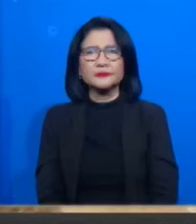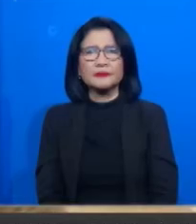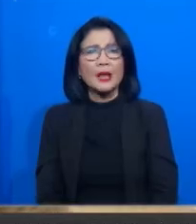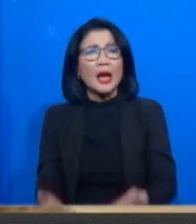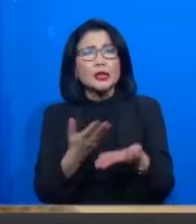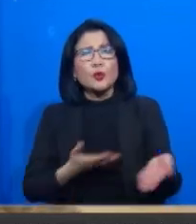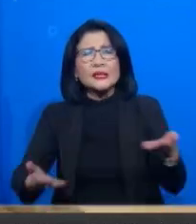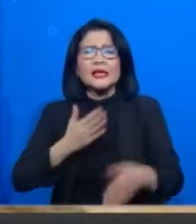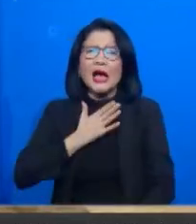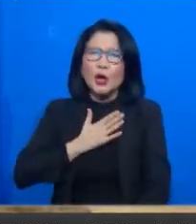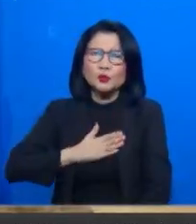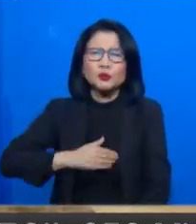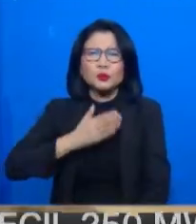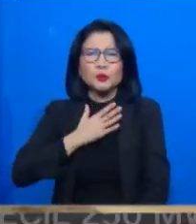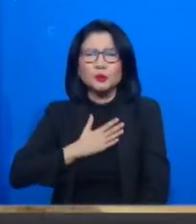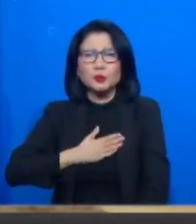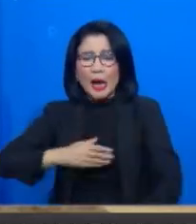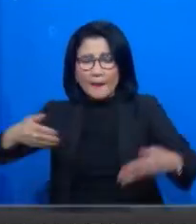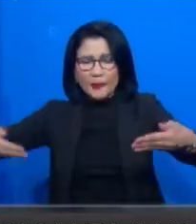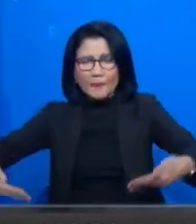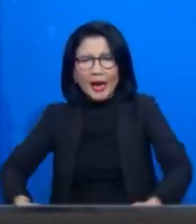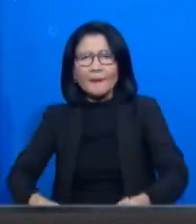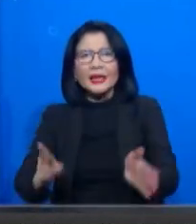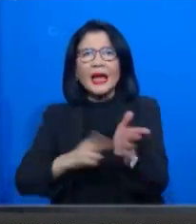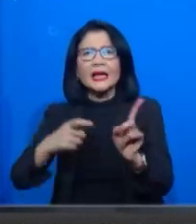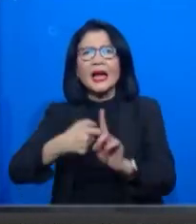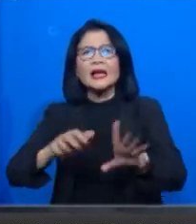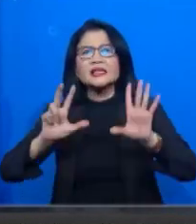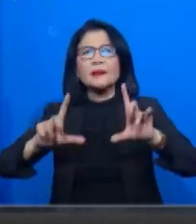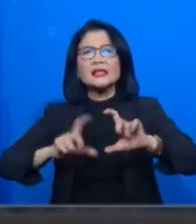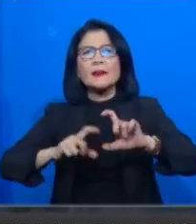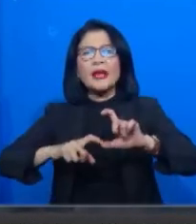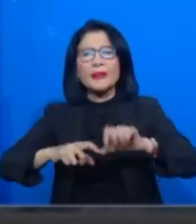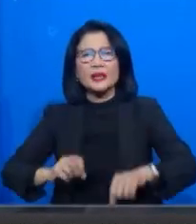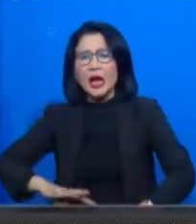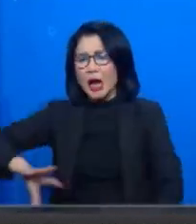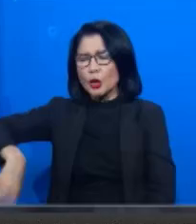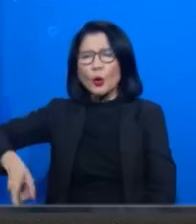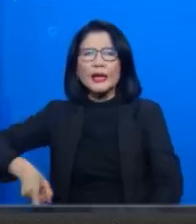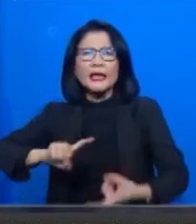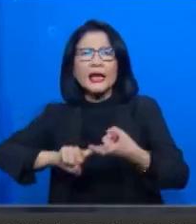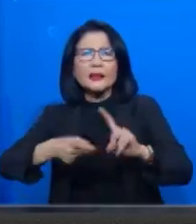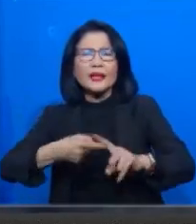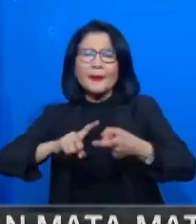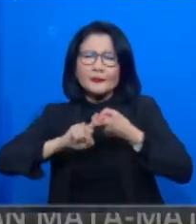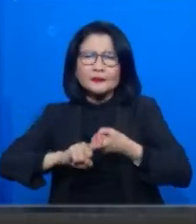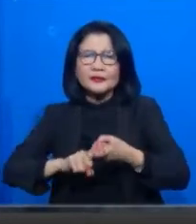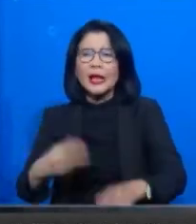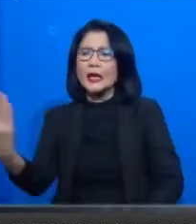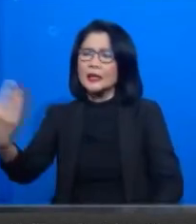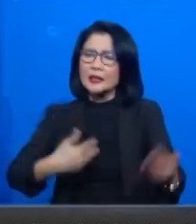Suasana duka menyelimuti pemakaman NK 9 September lalu. Keluarga dan sahabat-sahabat korban tampak